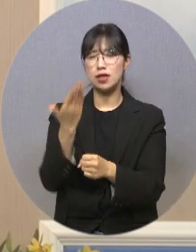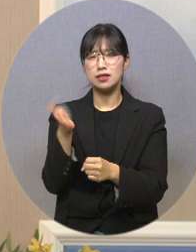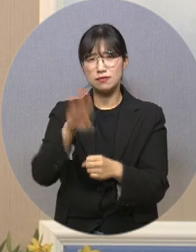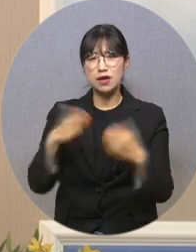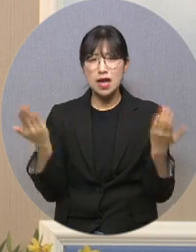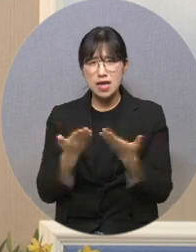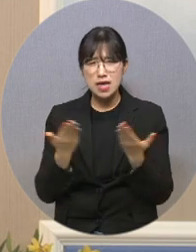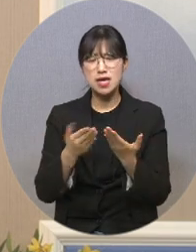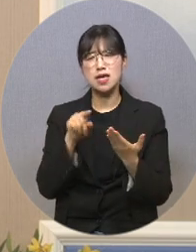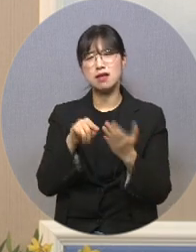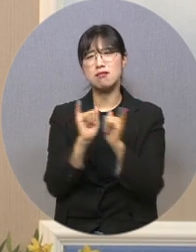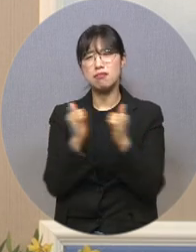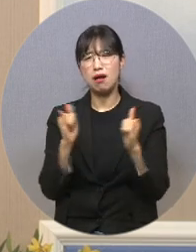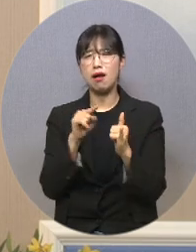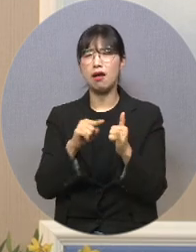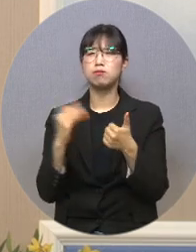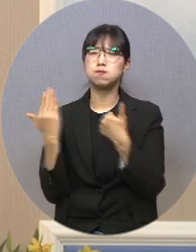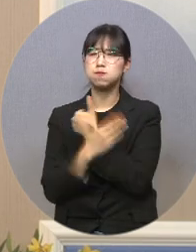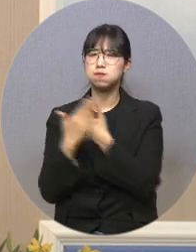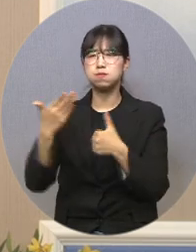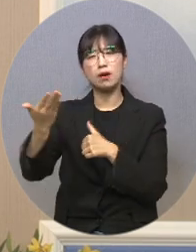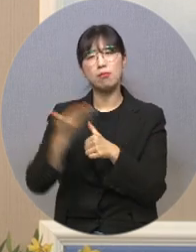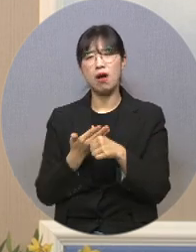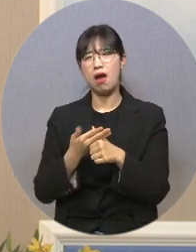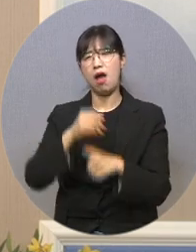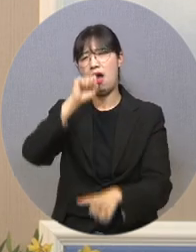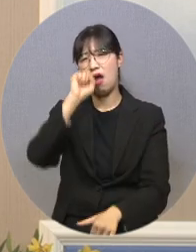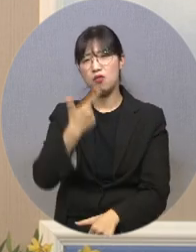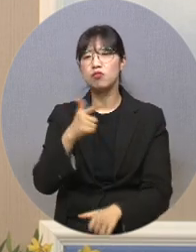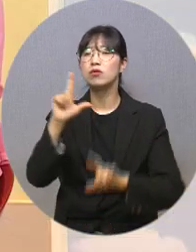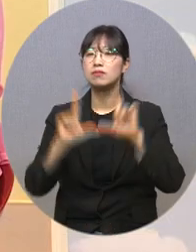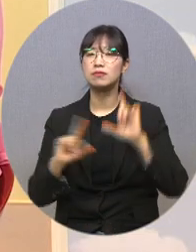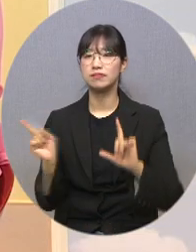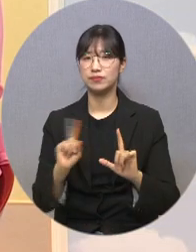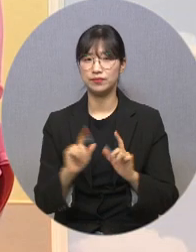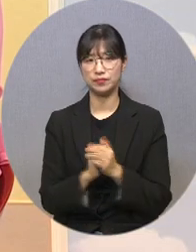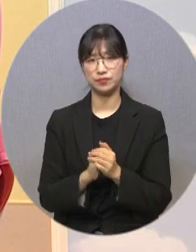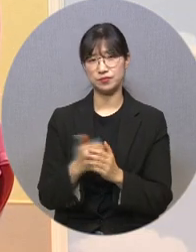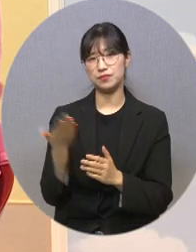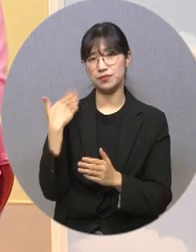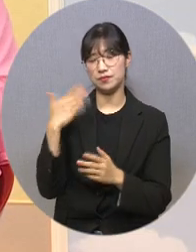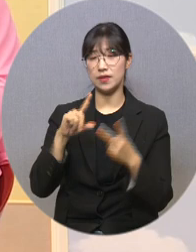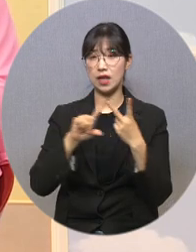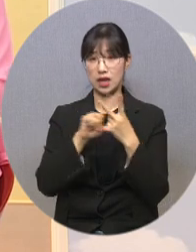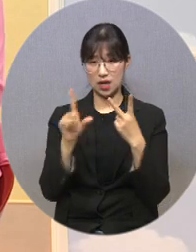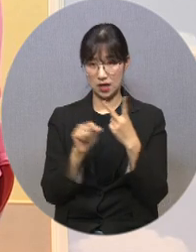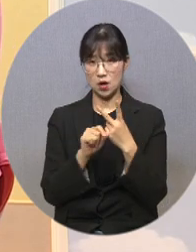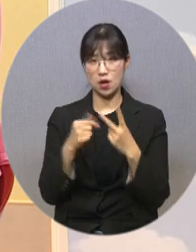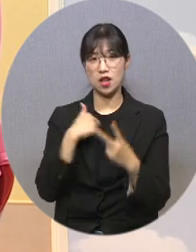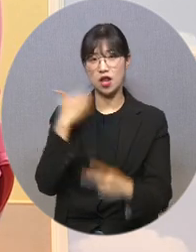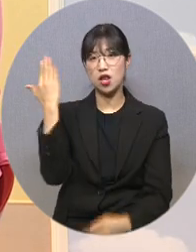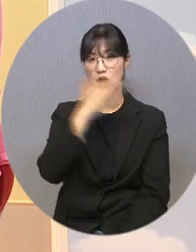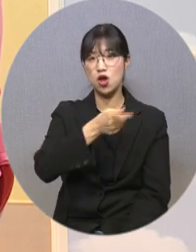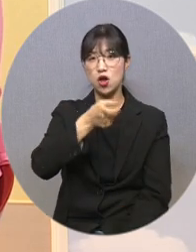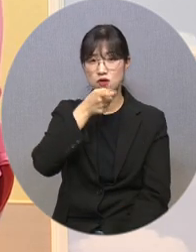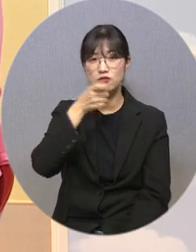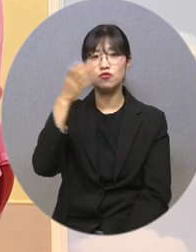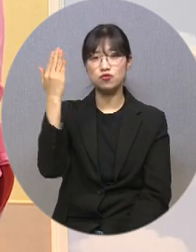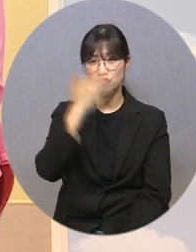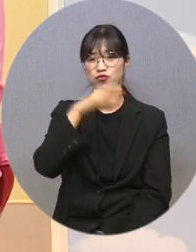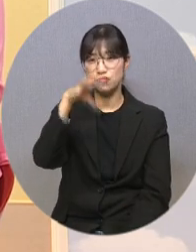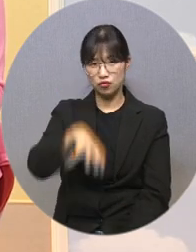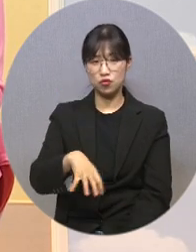처우 수준이 열악하다고 합니다. 네. 실태가 어떤가요? 이제 지난 2월에 제가 여수에서 전남